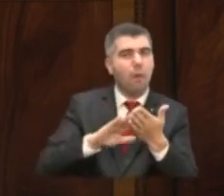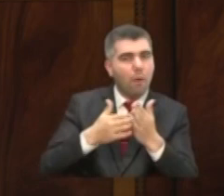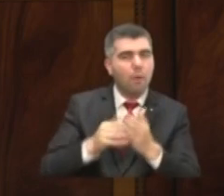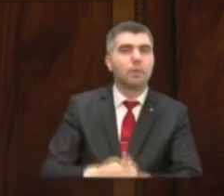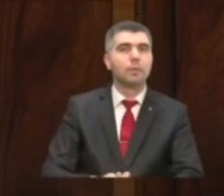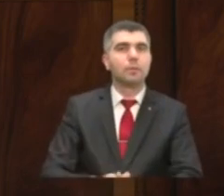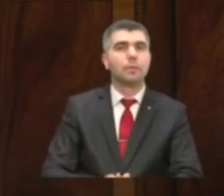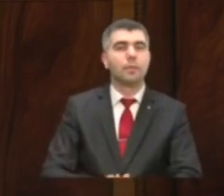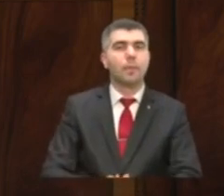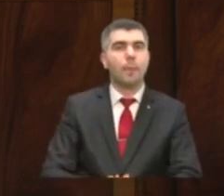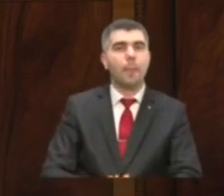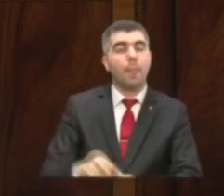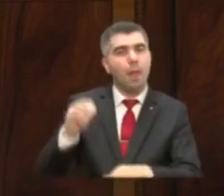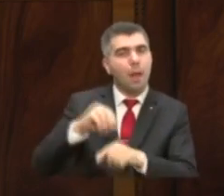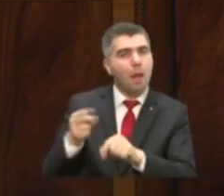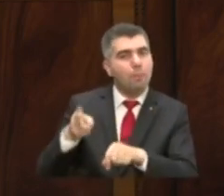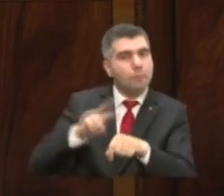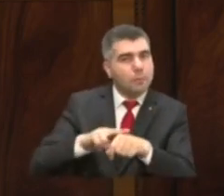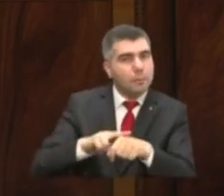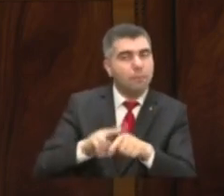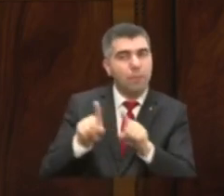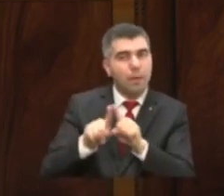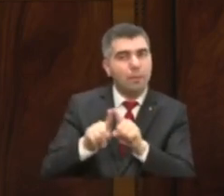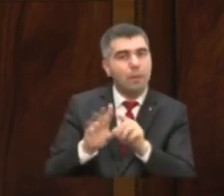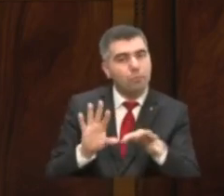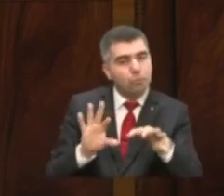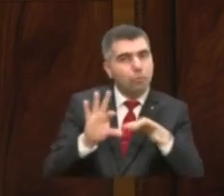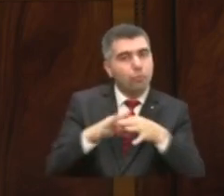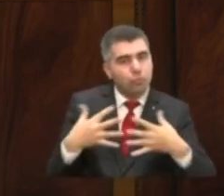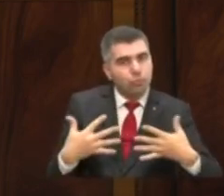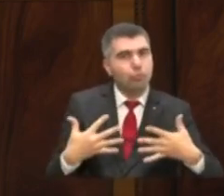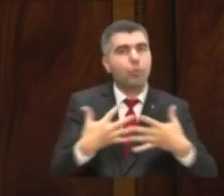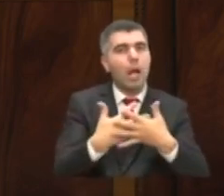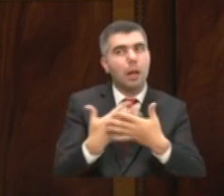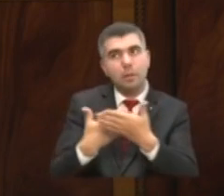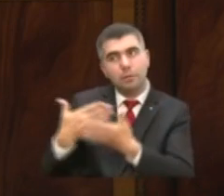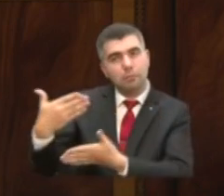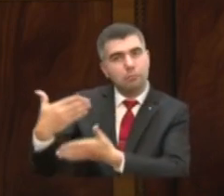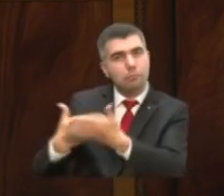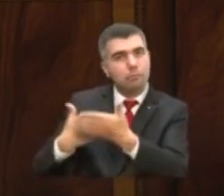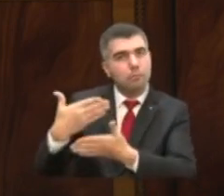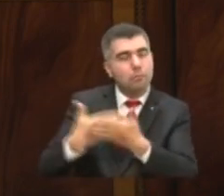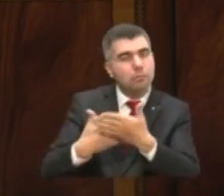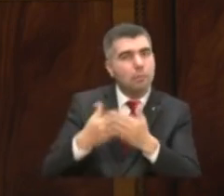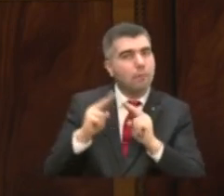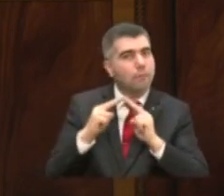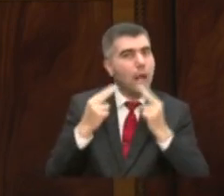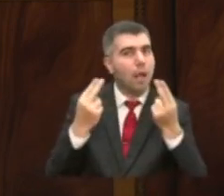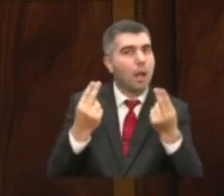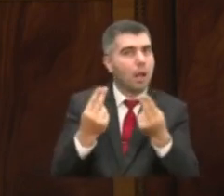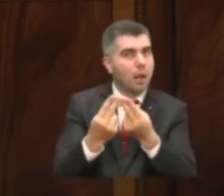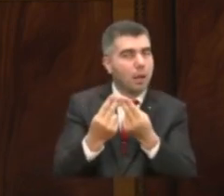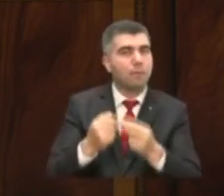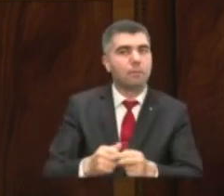واللجوء، وأيضا تأخذ بعين الاعتبار شراكاتها الإقليمية والدولية، وتأخذ بعين الاعتبار بالخصوص